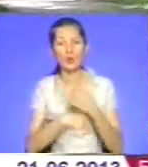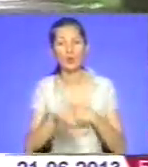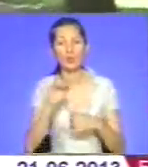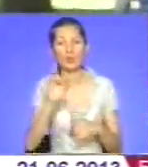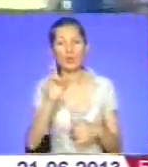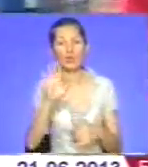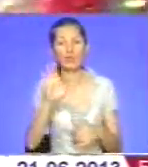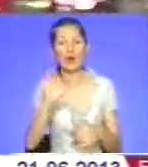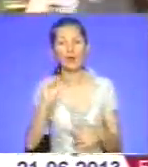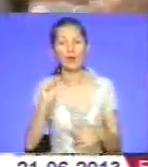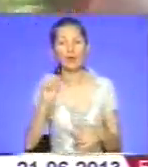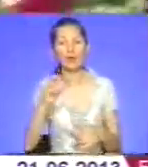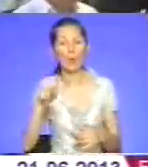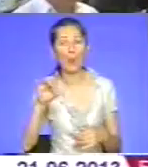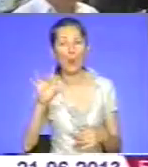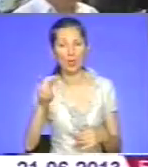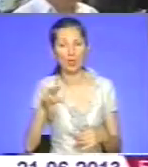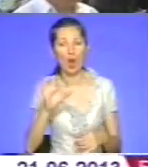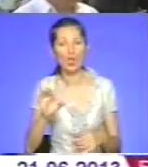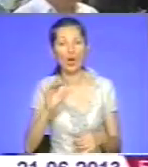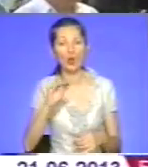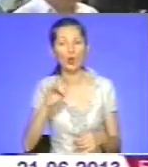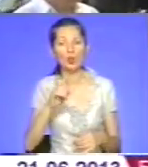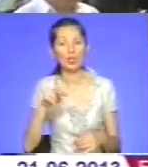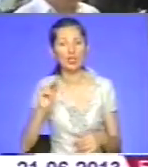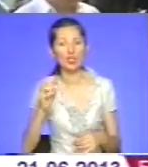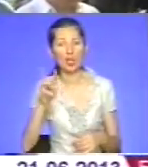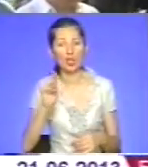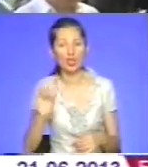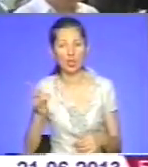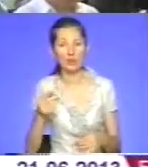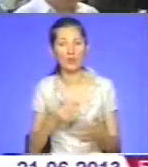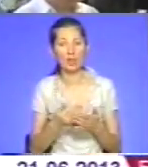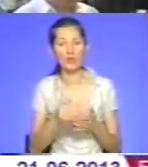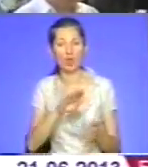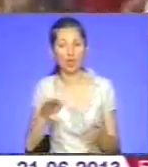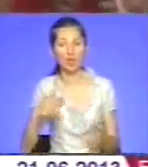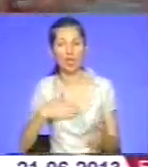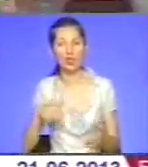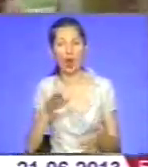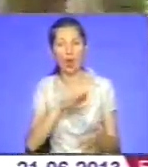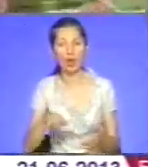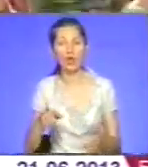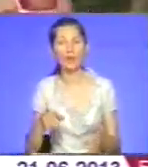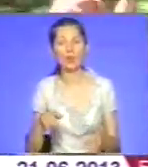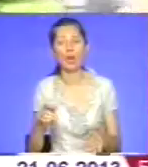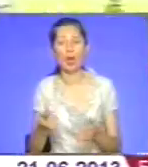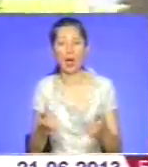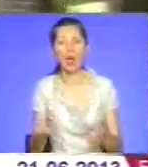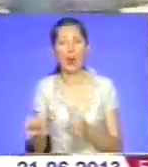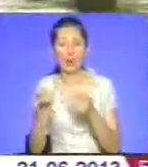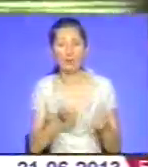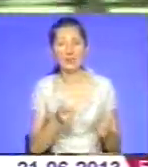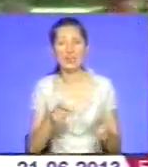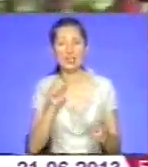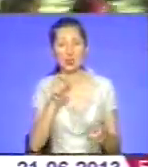Олег Ющишин. Наприклад, нещодавно діти нашого краю з фізичними вадами привезли золоті, срібні та бронзові медалі